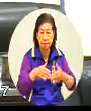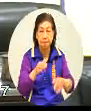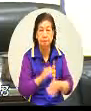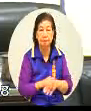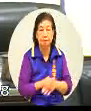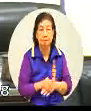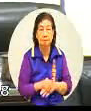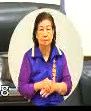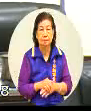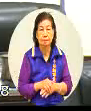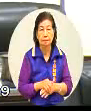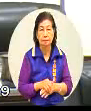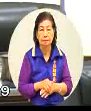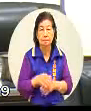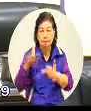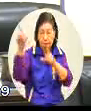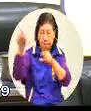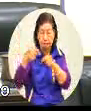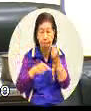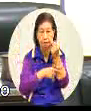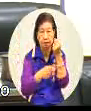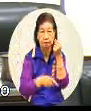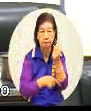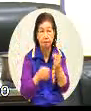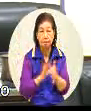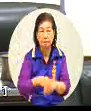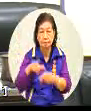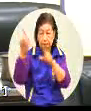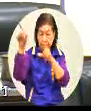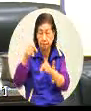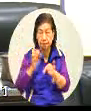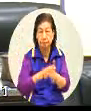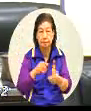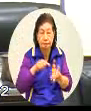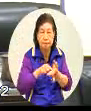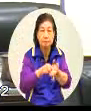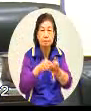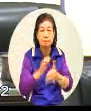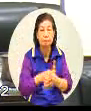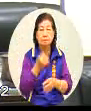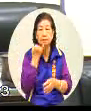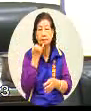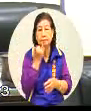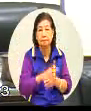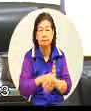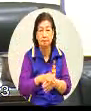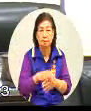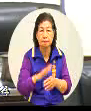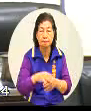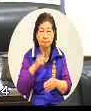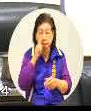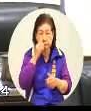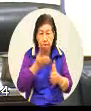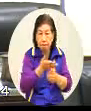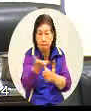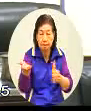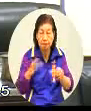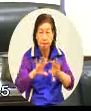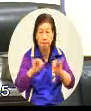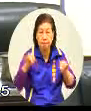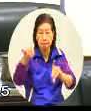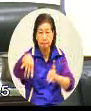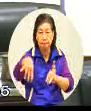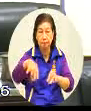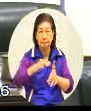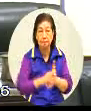这样啦，如果依法要请，大人就都请啦，因为，会污染地方的就不通啦，市长你有